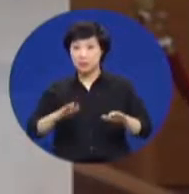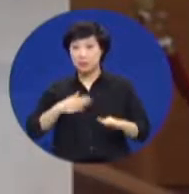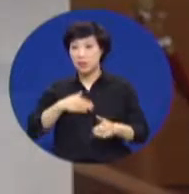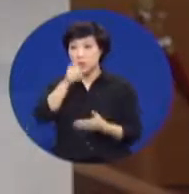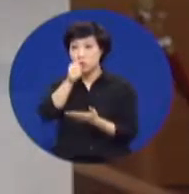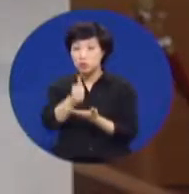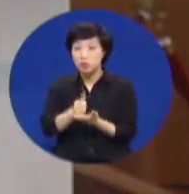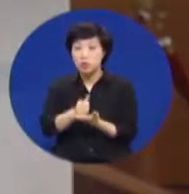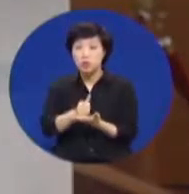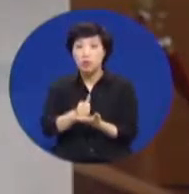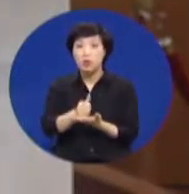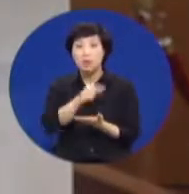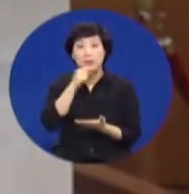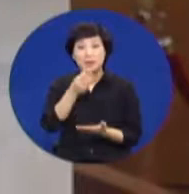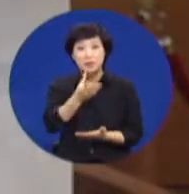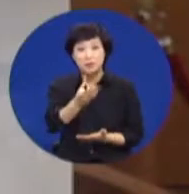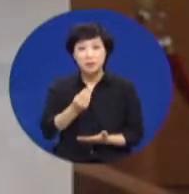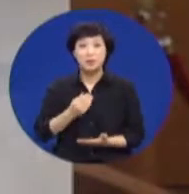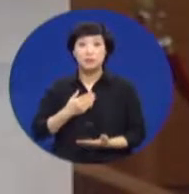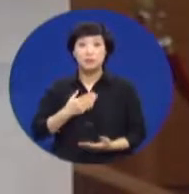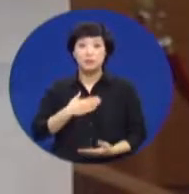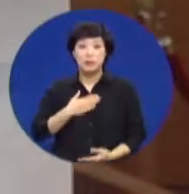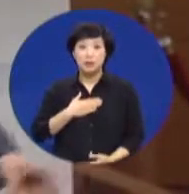죄라는 빚을 졌는데